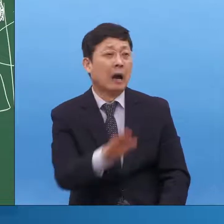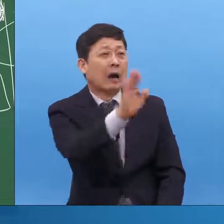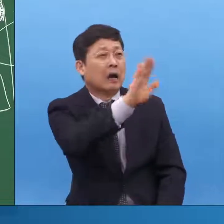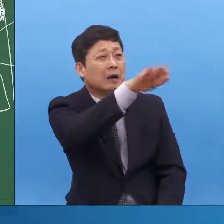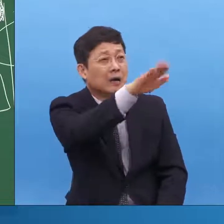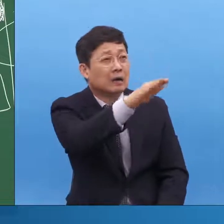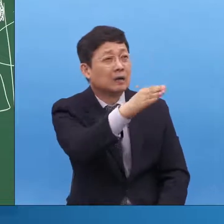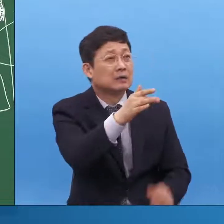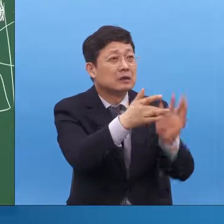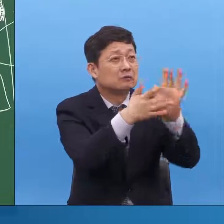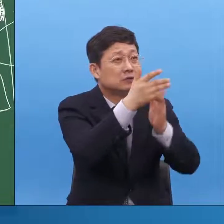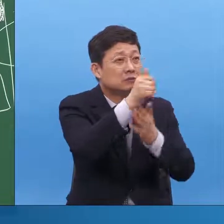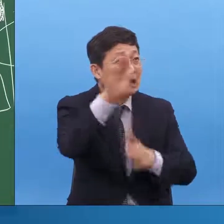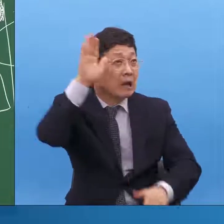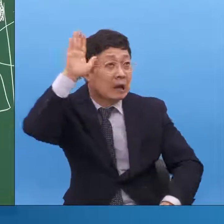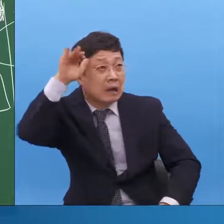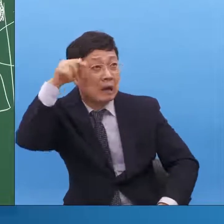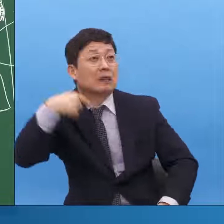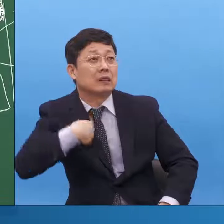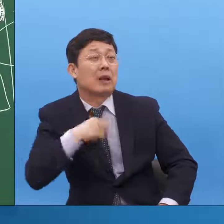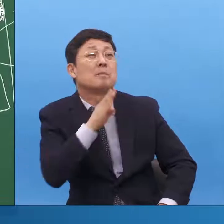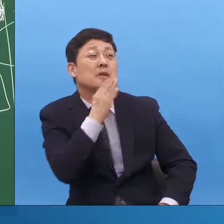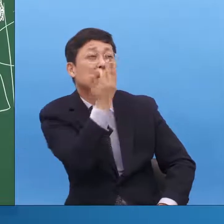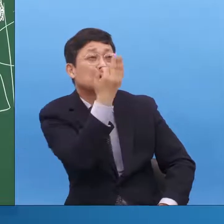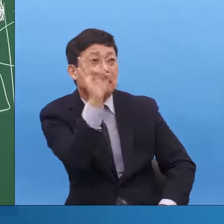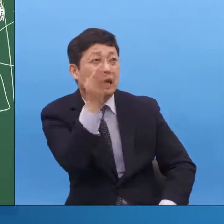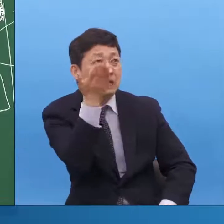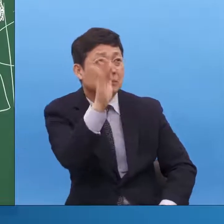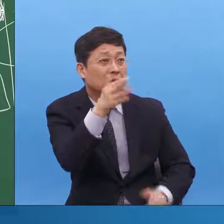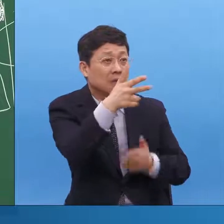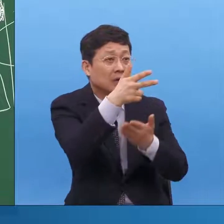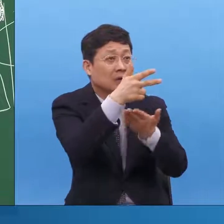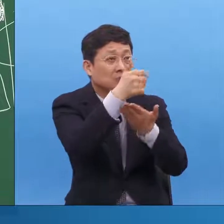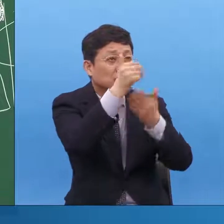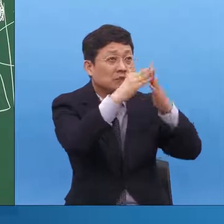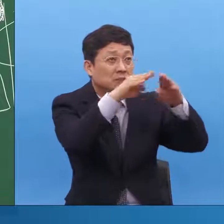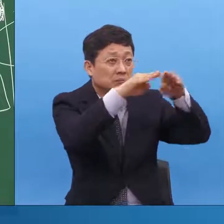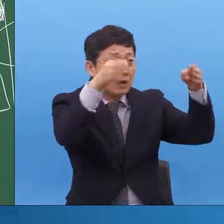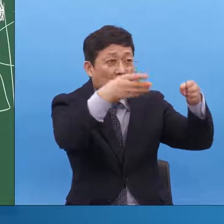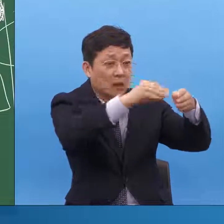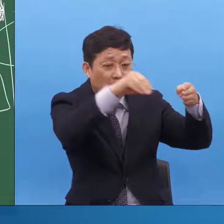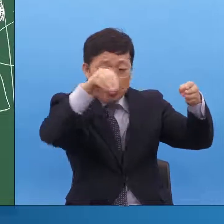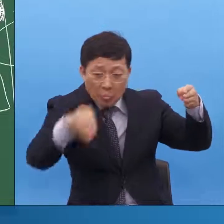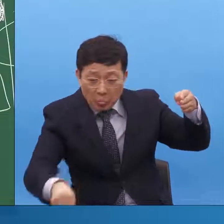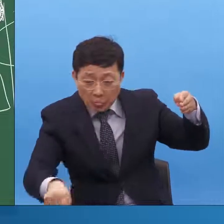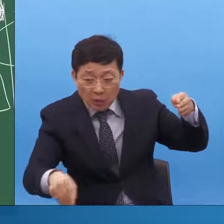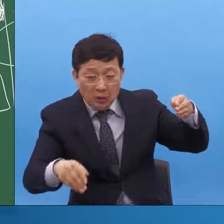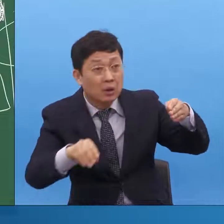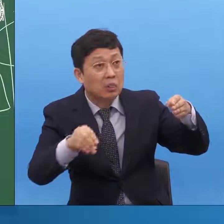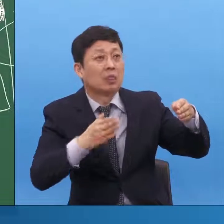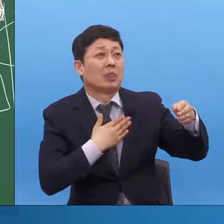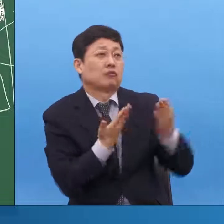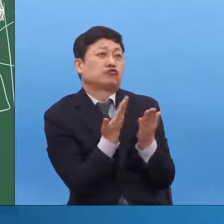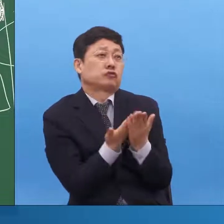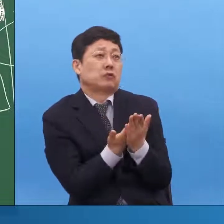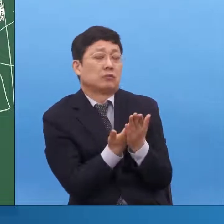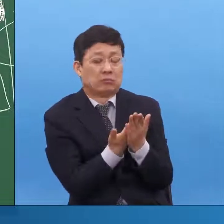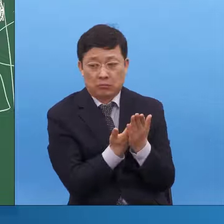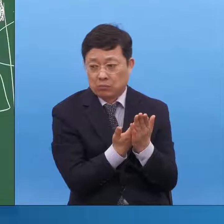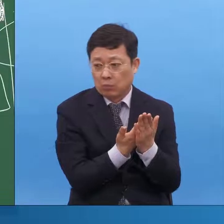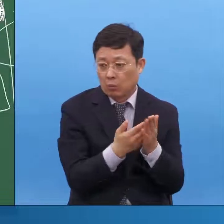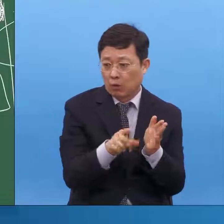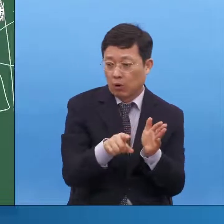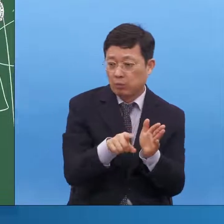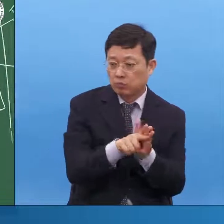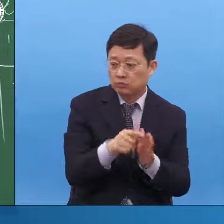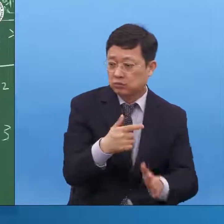개도 주인의 상에 떨어지는 걸 먹지 않습니까? 라고 And this 그랬어요. woman answers that even the dogs, they eat the crumbs that fall from the table. 대단하죠. That she's really